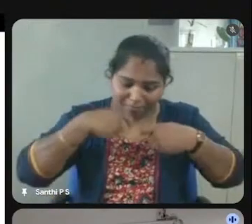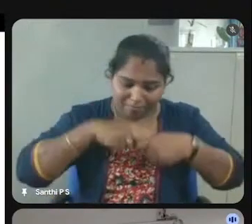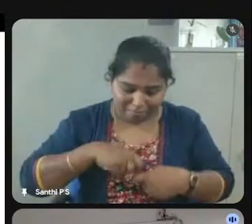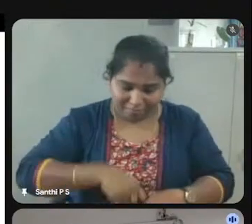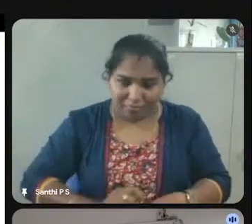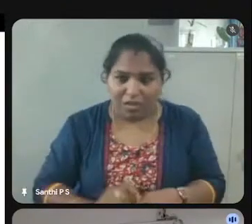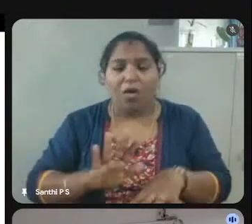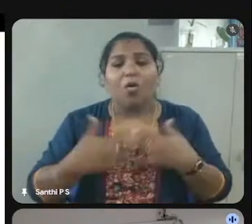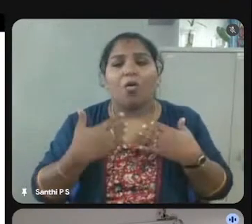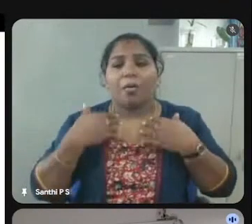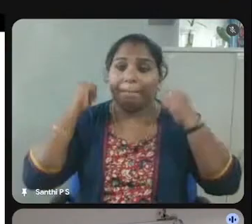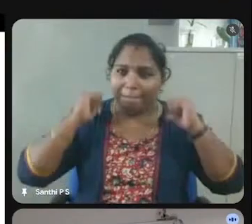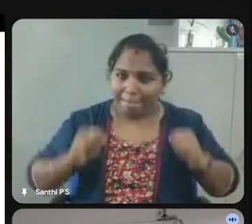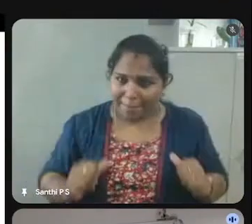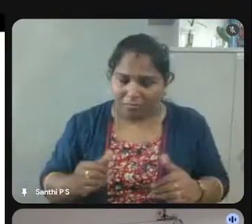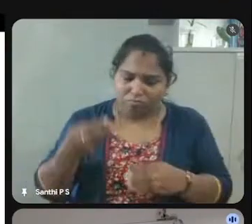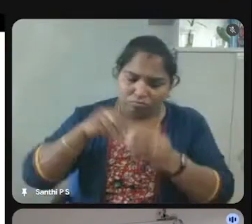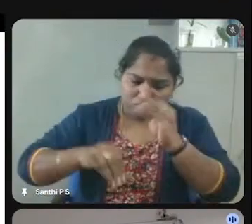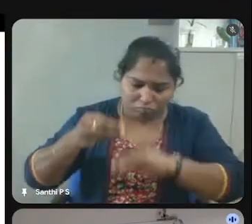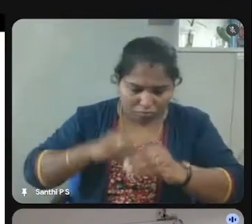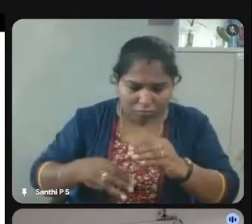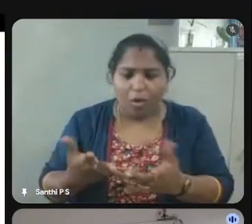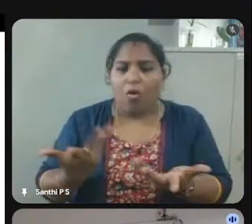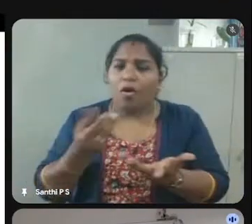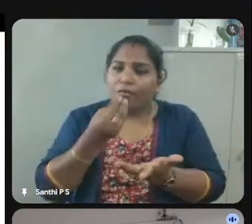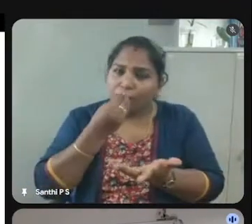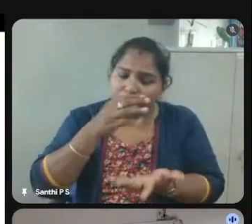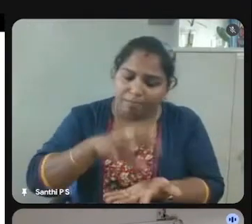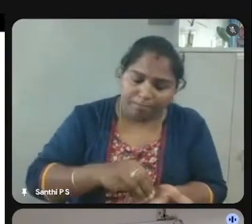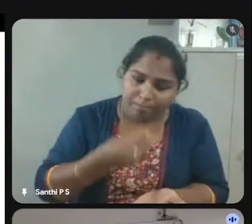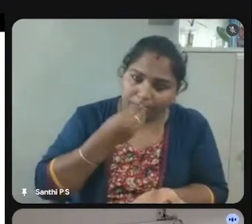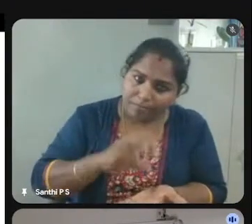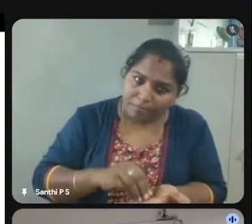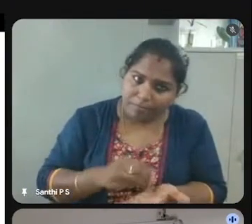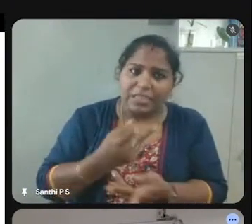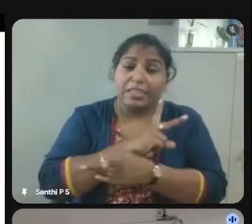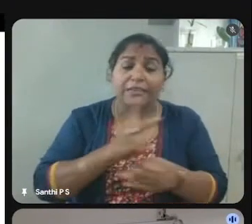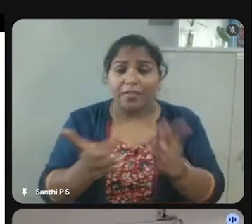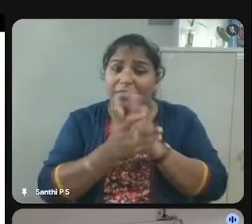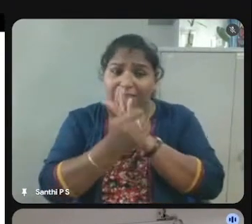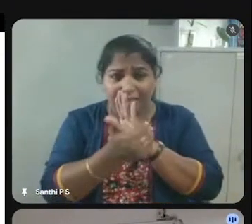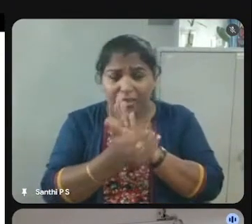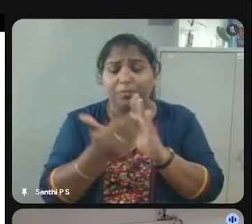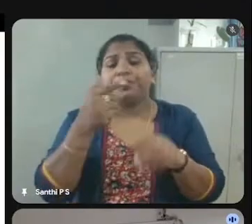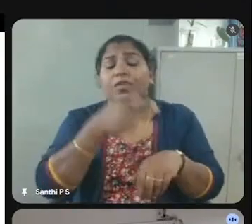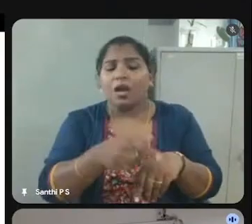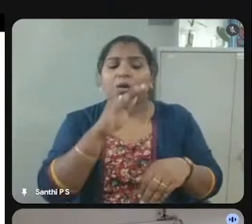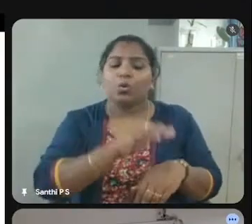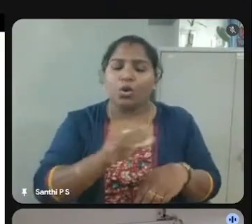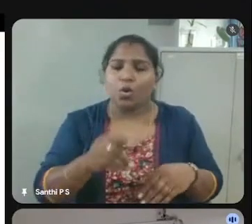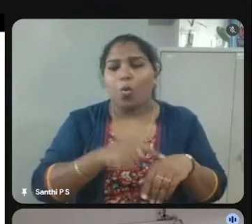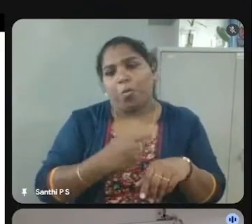ഉടുപ്പിടാനാണെന്നുണ്ടെങ്കിലും അവരവരുടെ ബാഗ് പാക്ക് ചെയ്യാനാണ്, അതുപോലെ ഭക്ഷണം തനിയെ കഴിക്കുന്ന കാര്യത്തിലാണെന്നുണ്ടെങ്കിലും ഒക്കെ കുഞ്ഞിന് ചെയ്യാനുള്ള അവസരങ്ങൾ